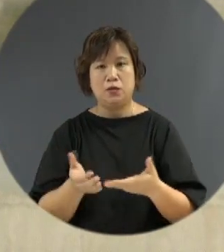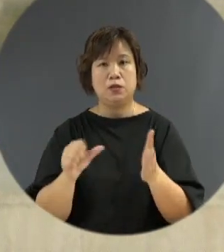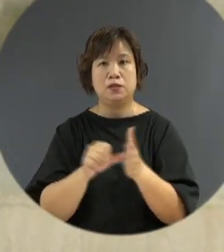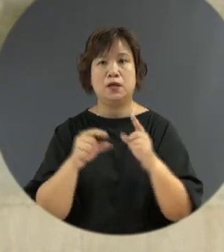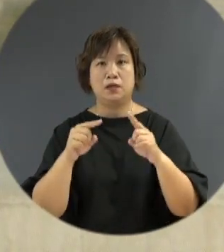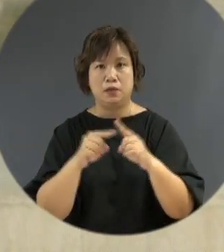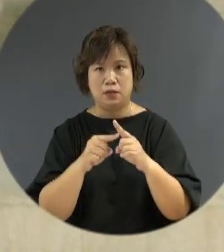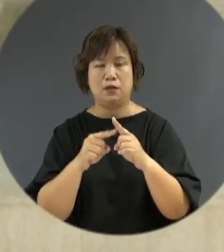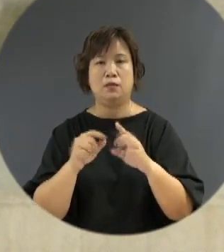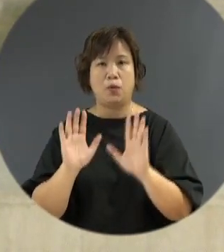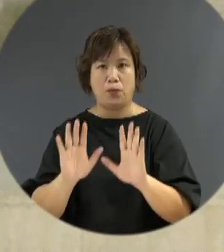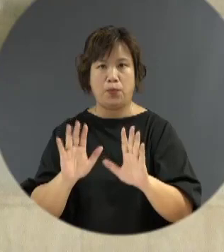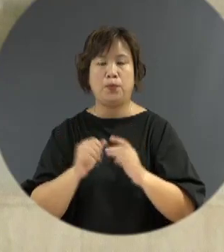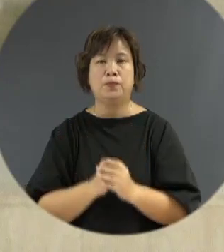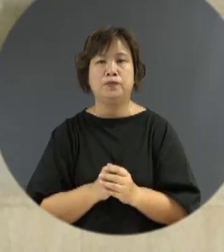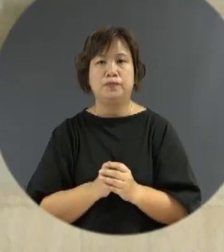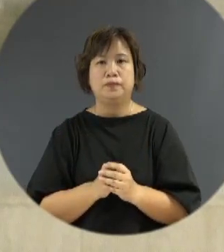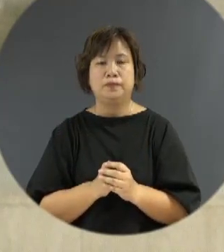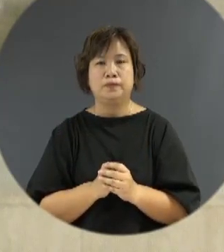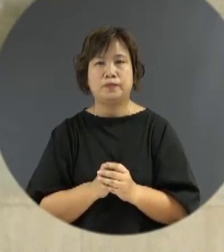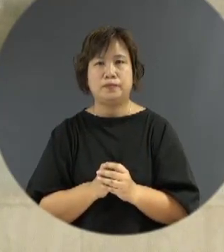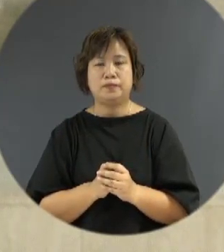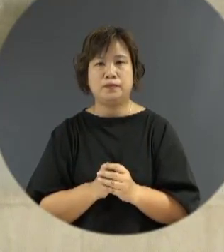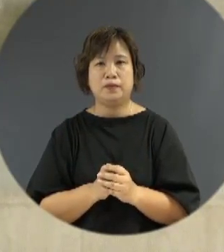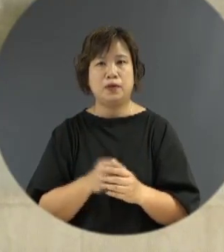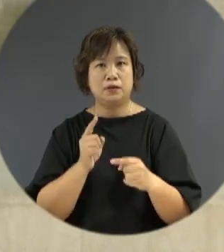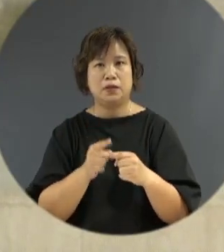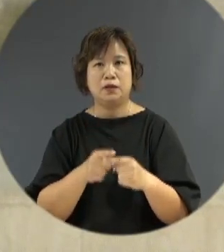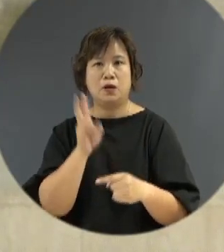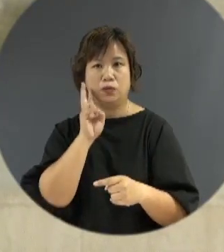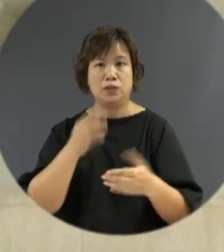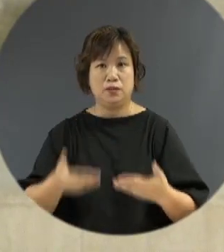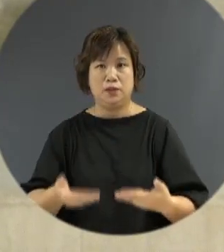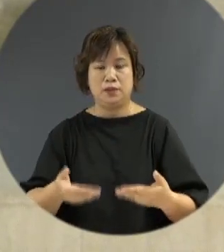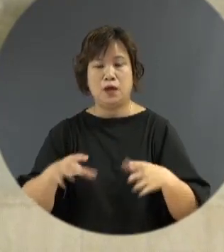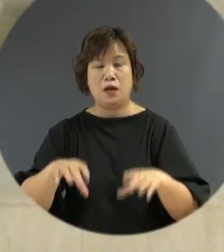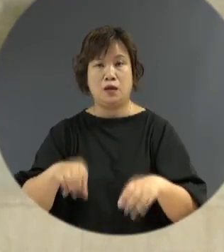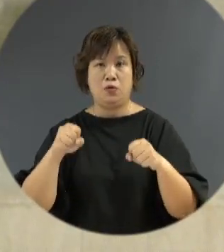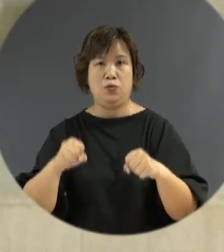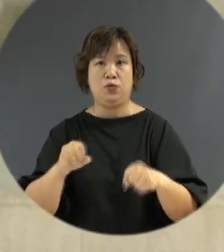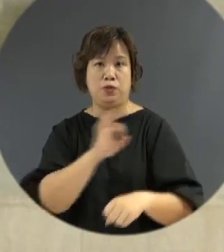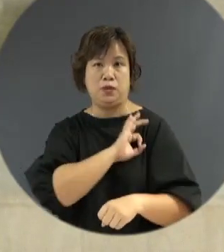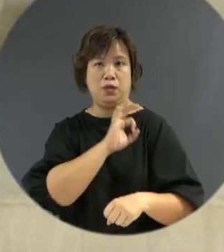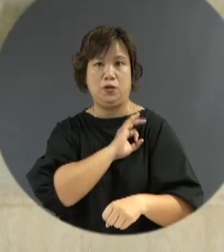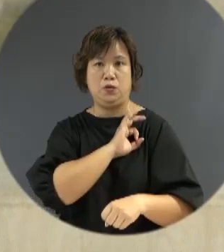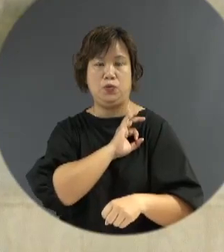仙主理，可以说是现代国际救援机构的先驱。